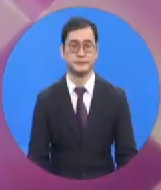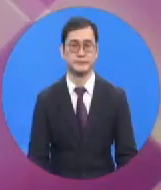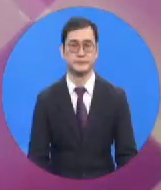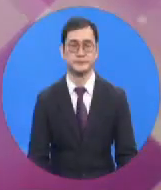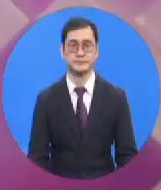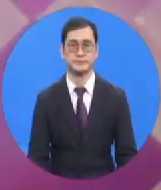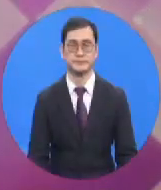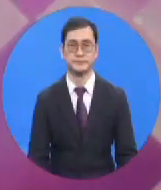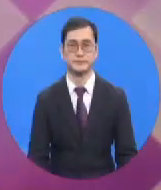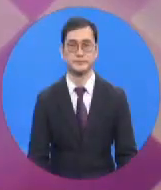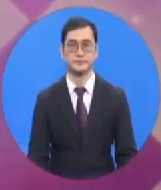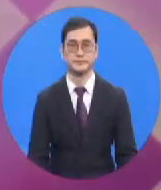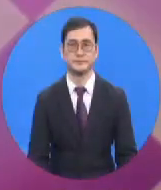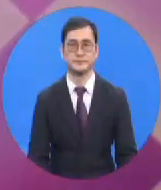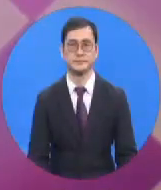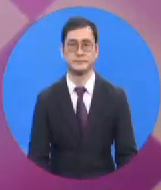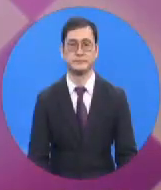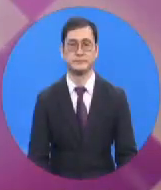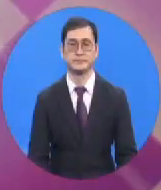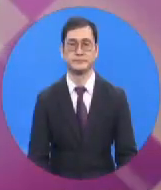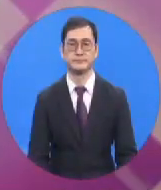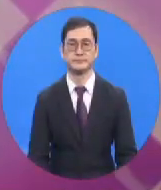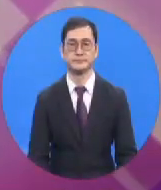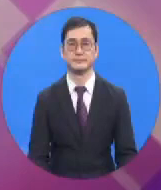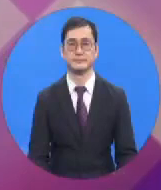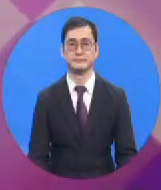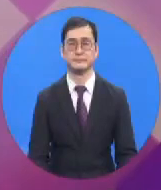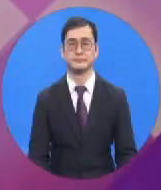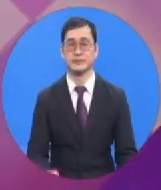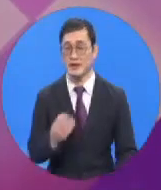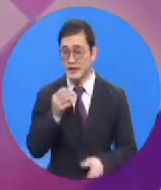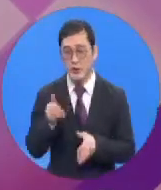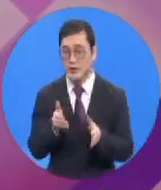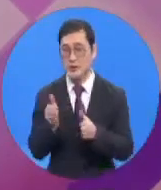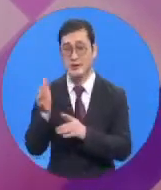네, 이재명 경기도지사가 직접 가평에 있는